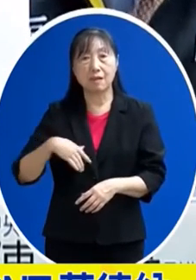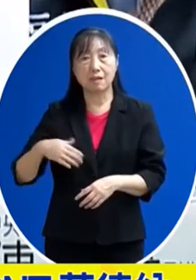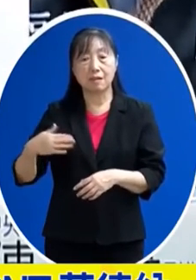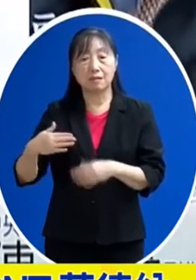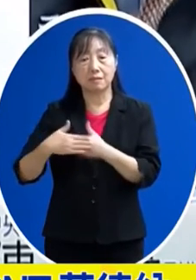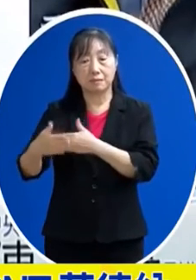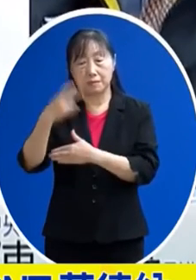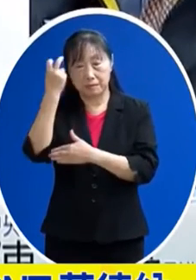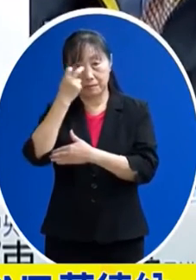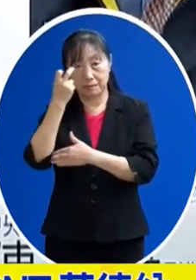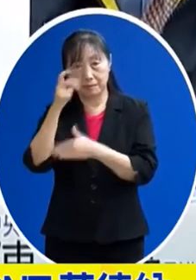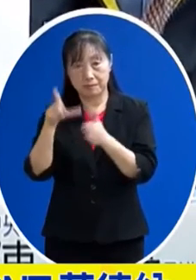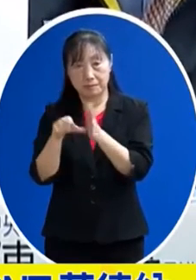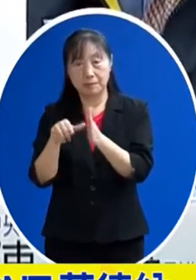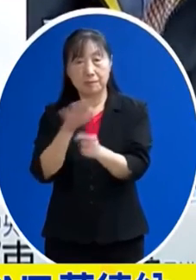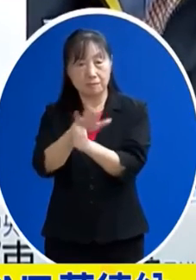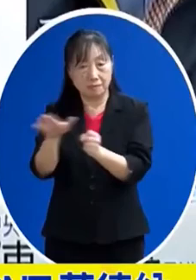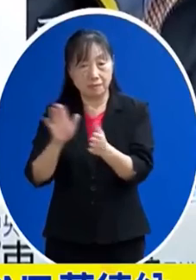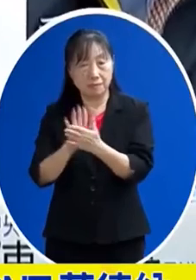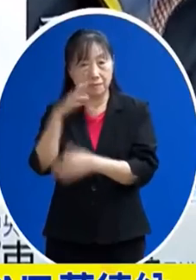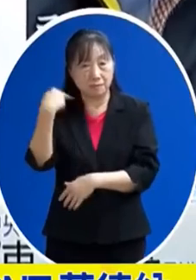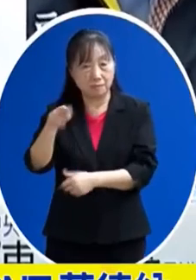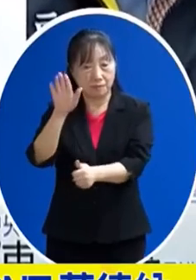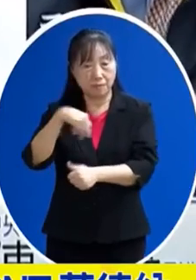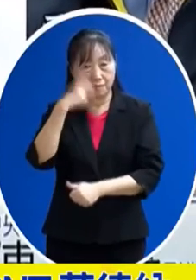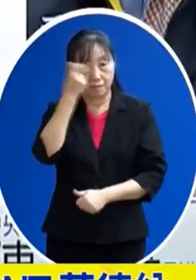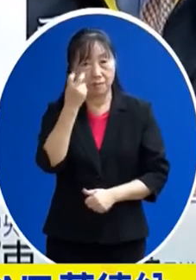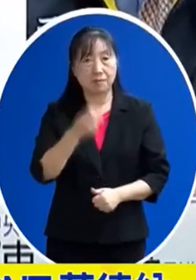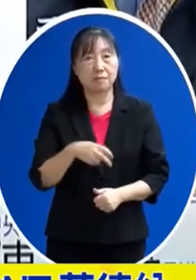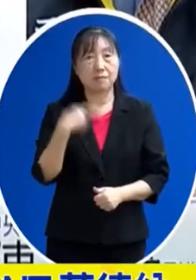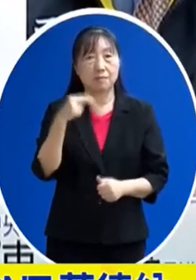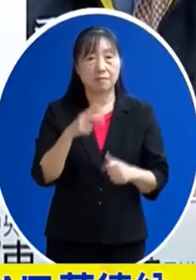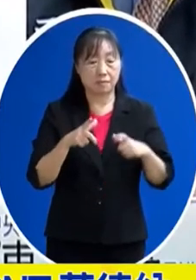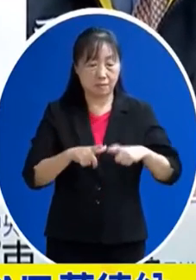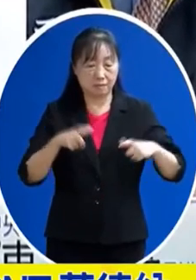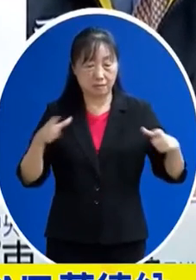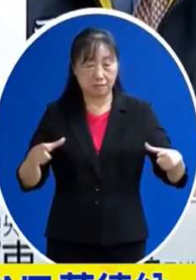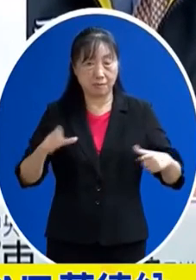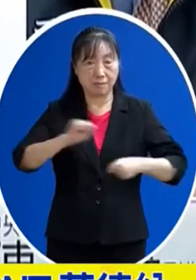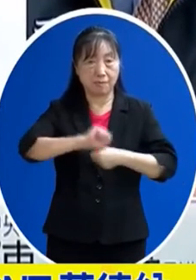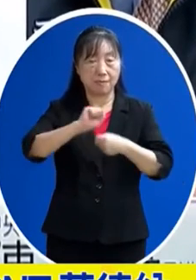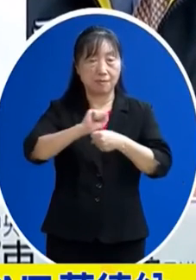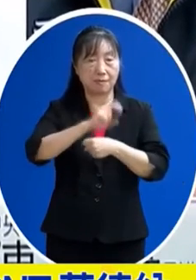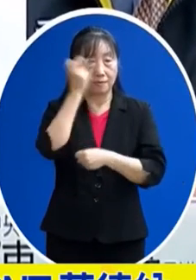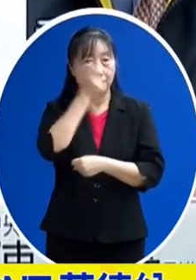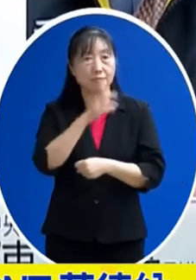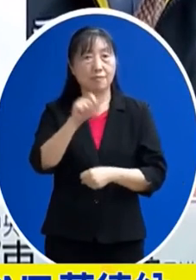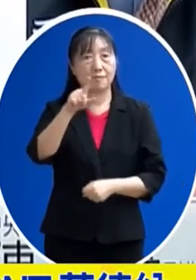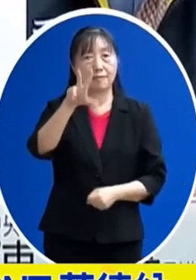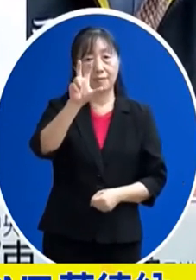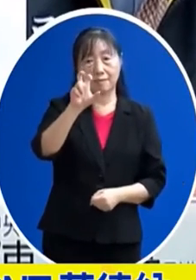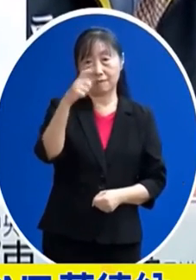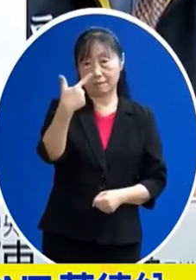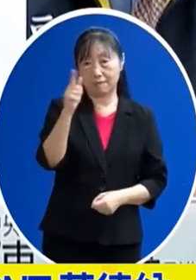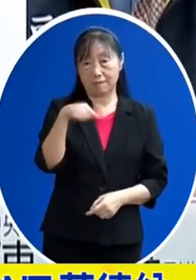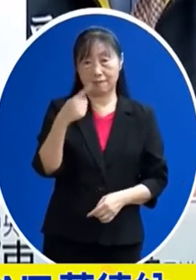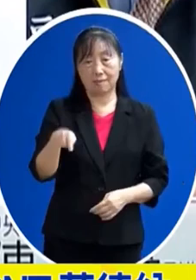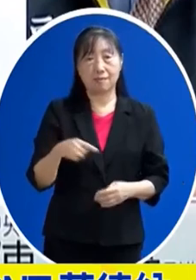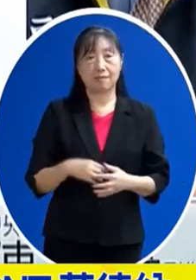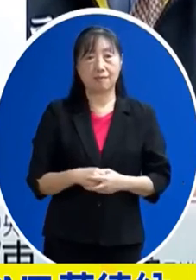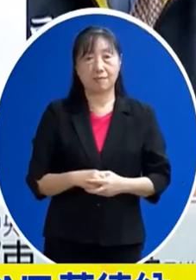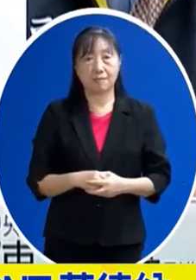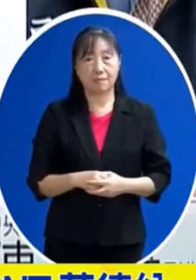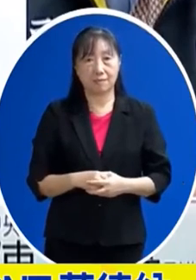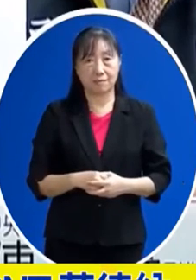同时一起来一并采检。另外扩大框列的部分，我们总共框列了176位，那